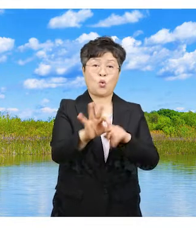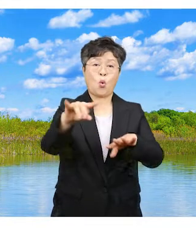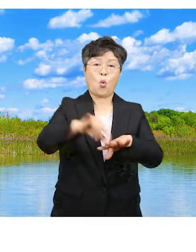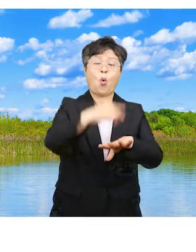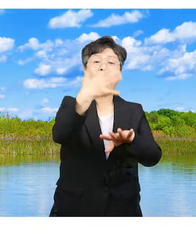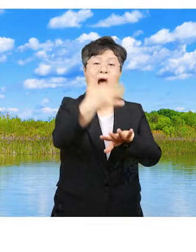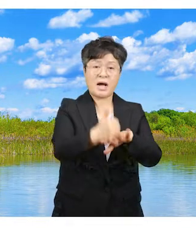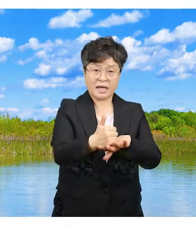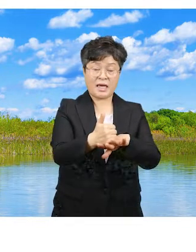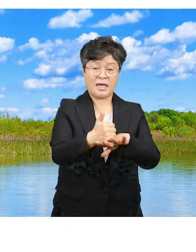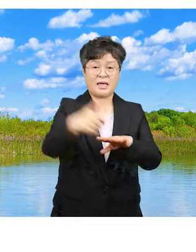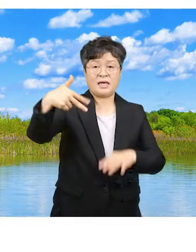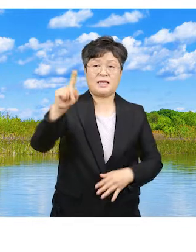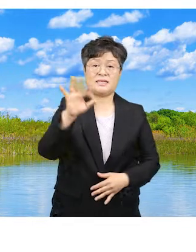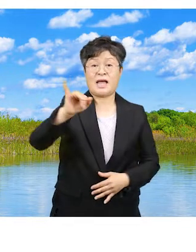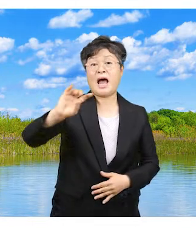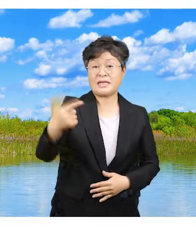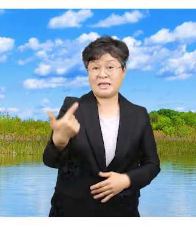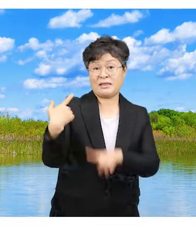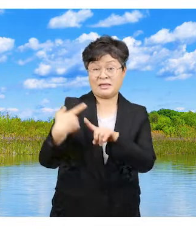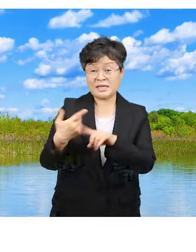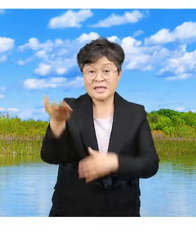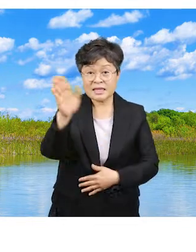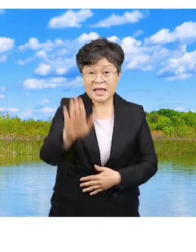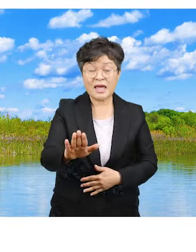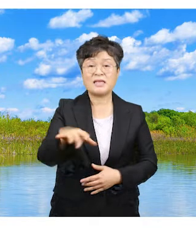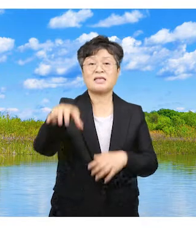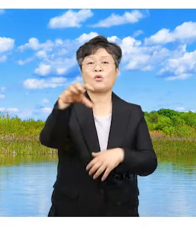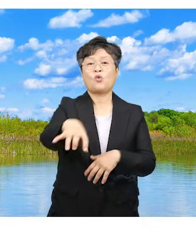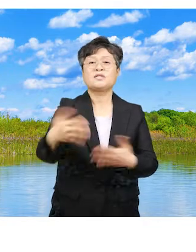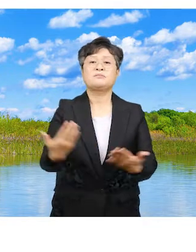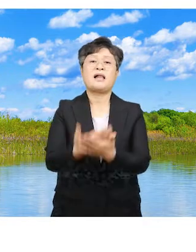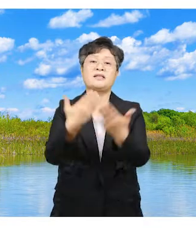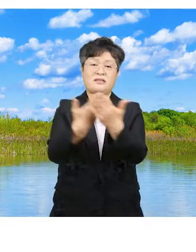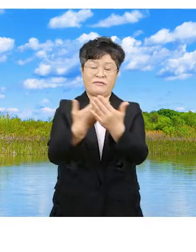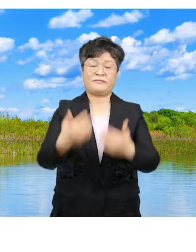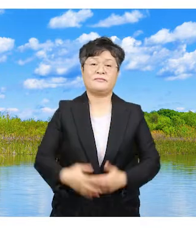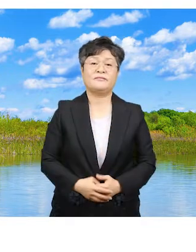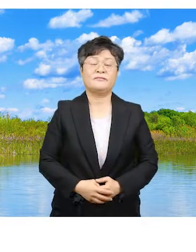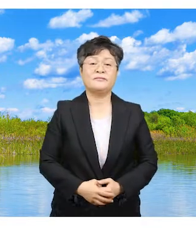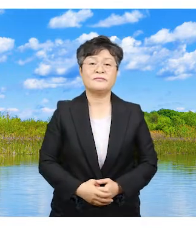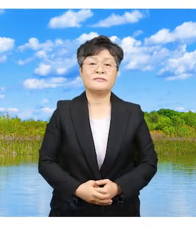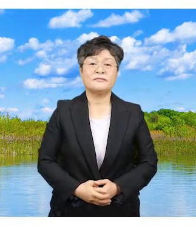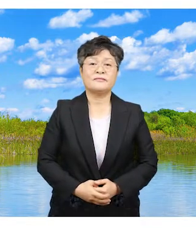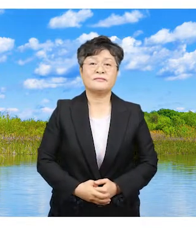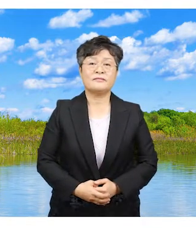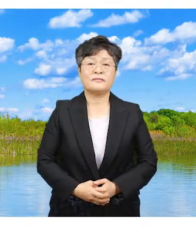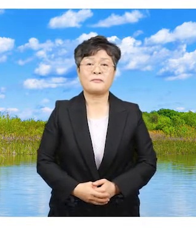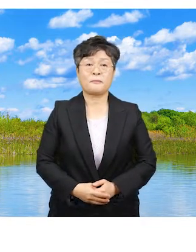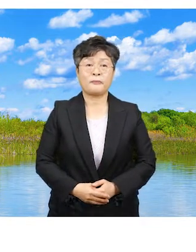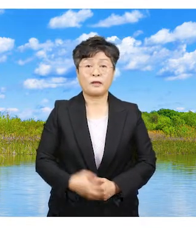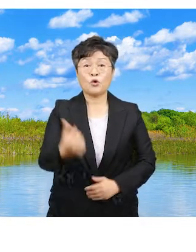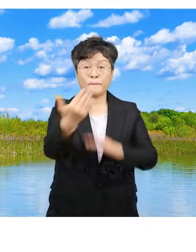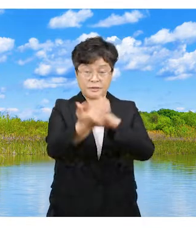어떤 이야기를 통해서 이 지역이 굉장히 번창하게 되었답니다. 자, 아까도